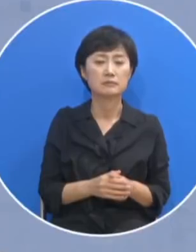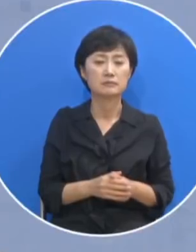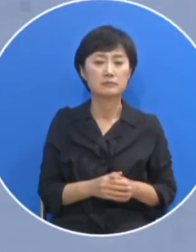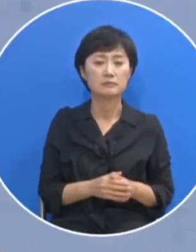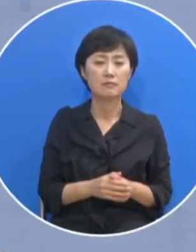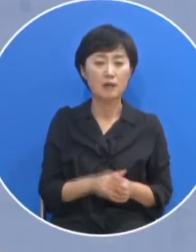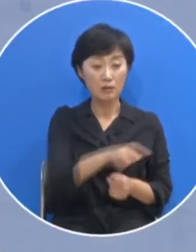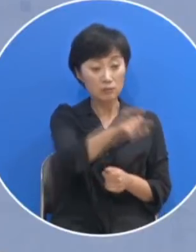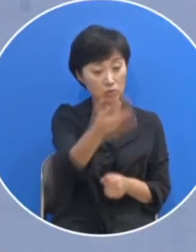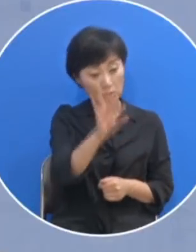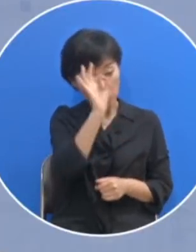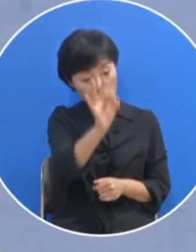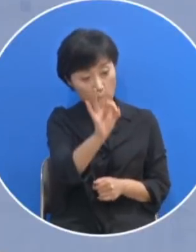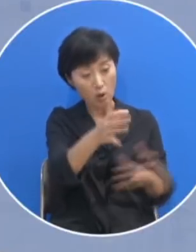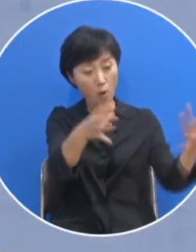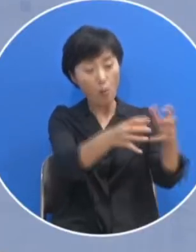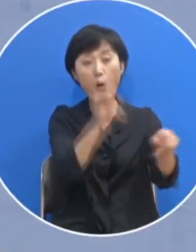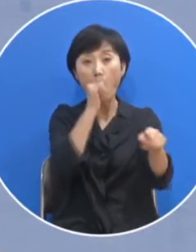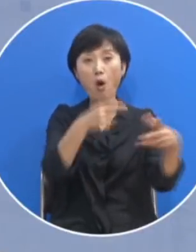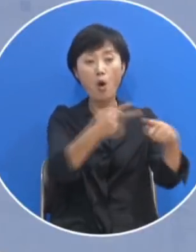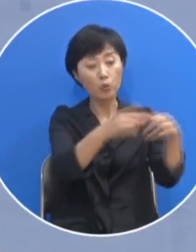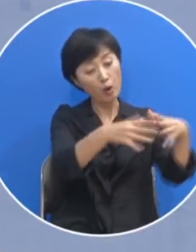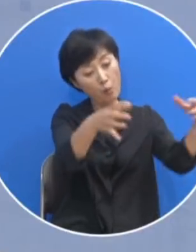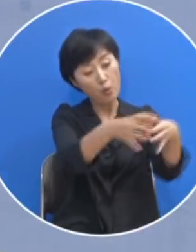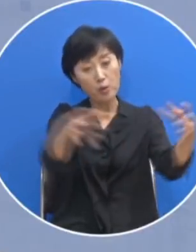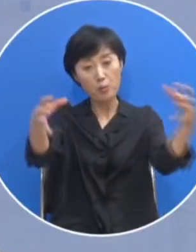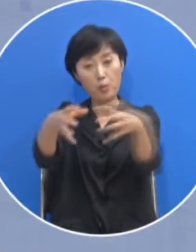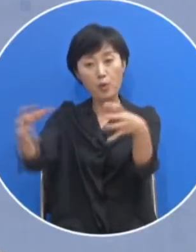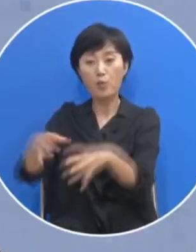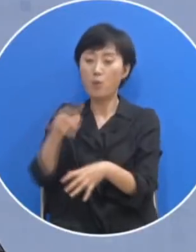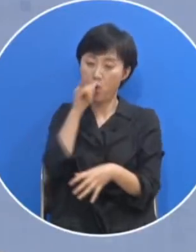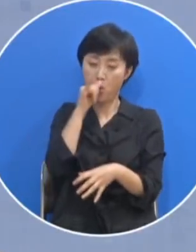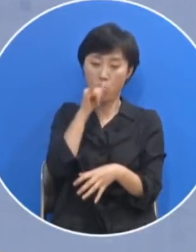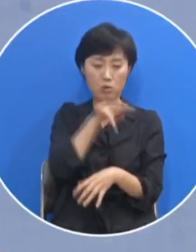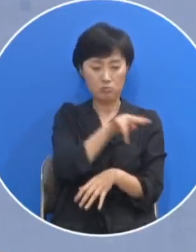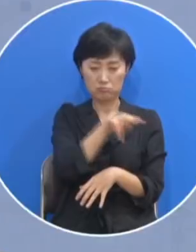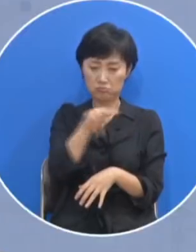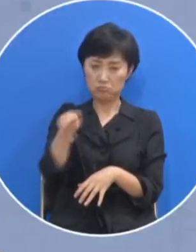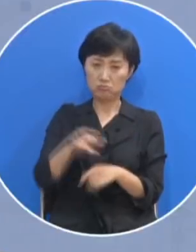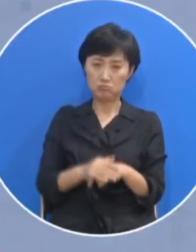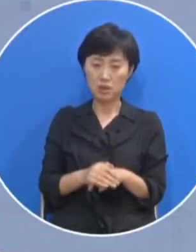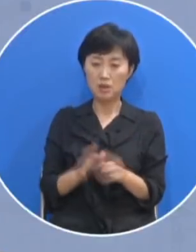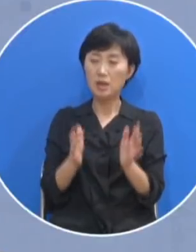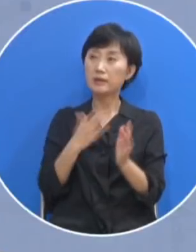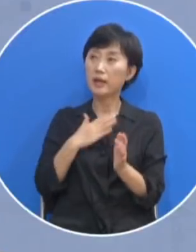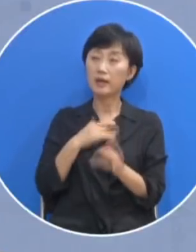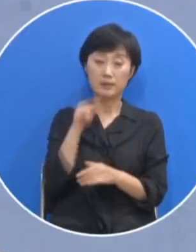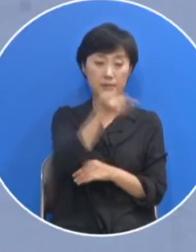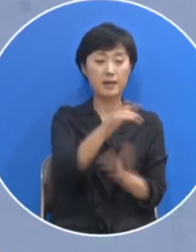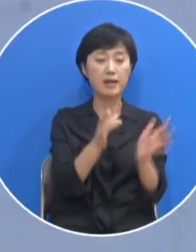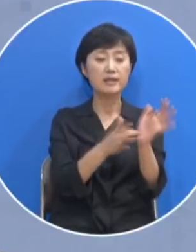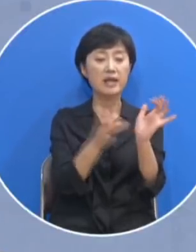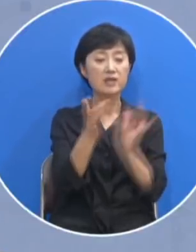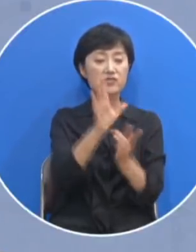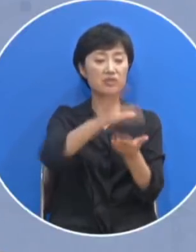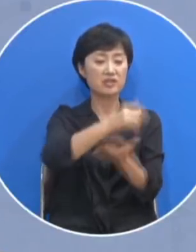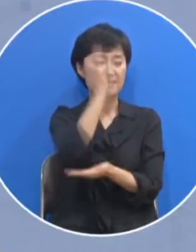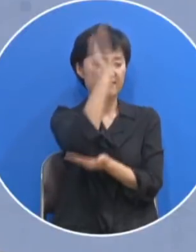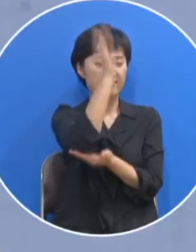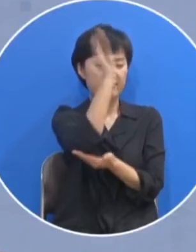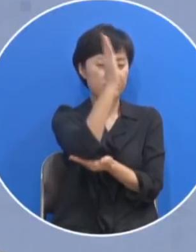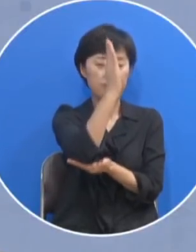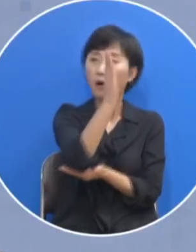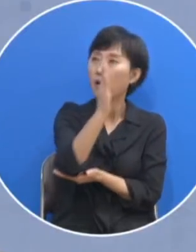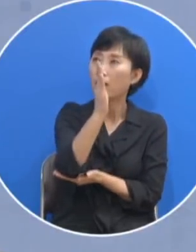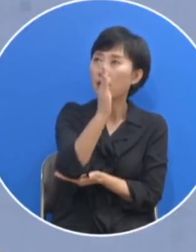모이기로 뭐요 이 나름 하피 거야 그러니까 돼요 아내가 예술도 설명했던 처음 목사님이 처음 들었다고 되 거에요 앞을